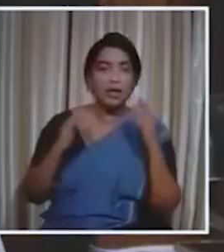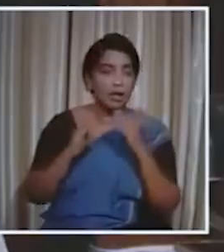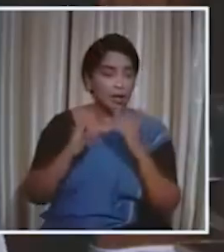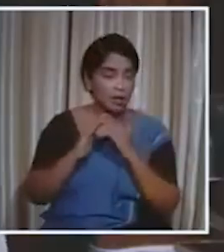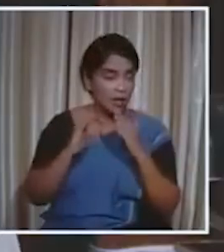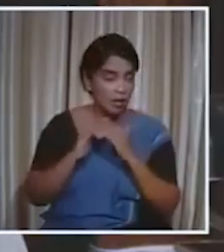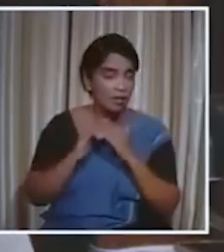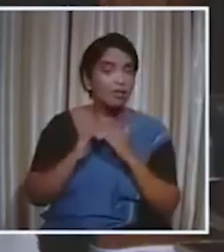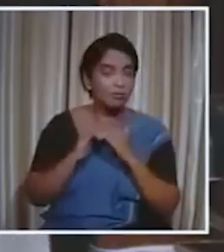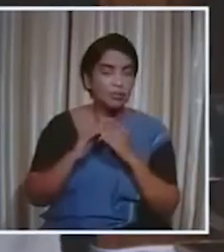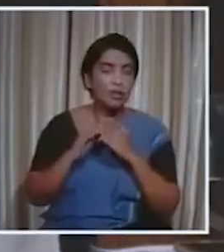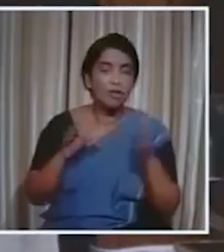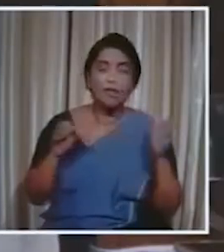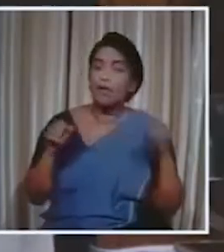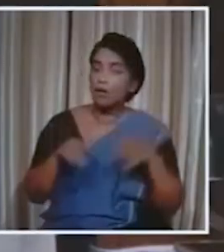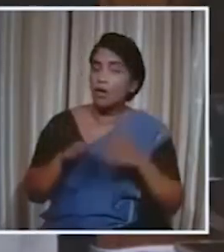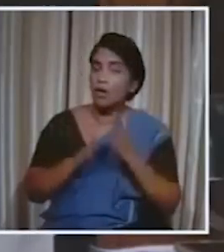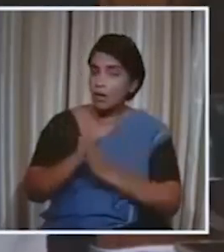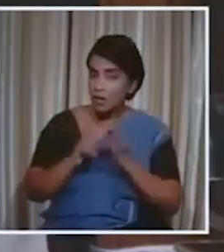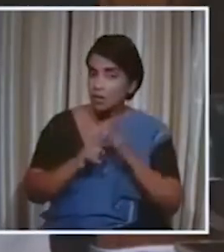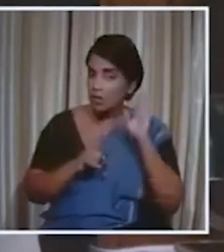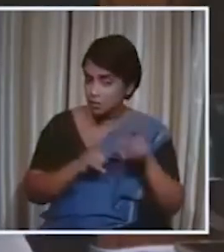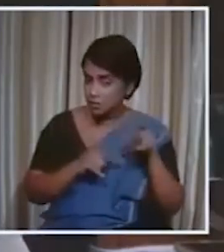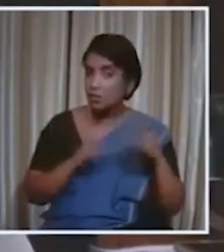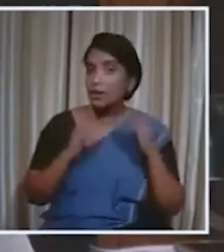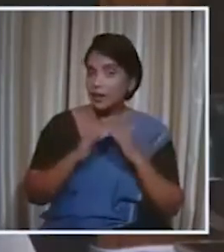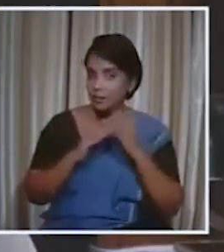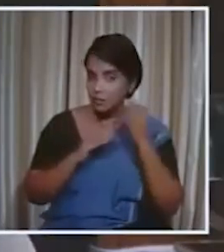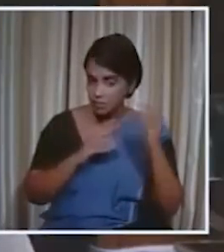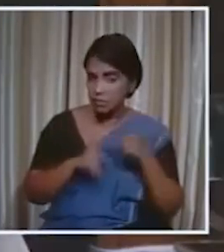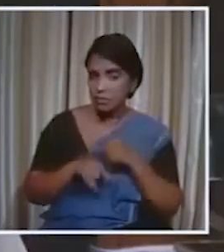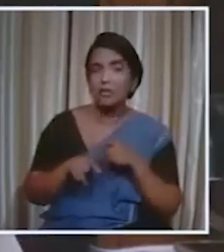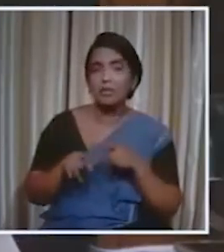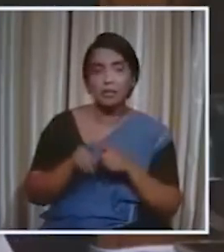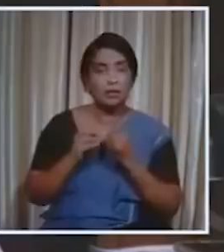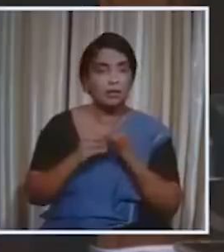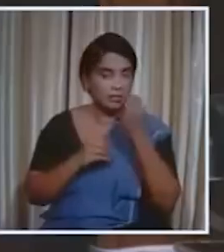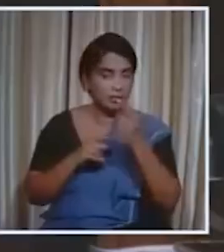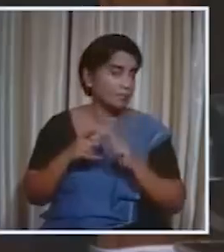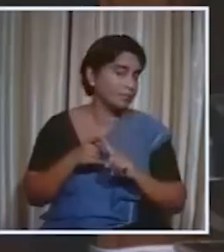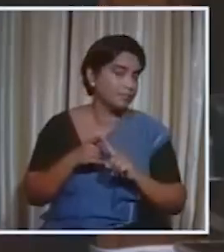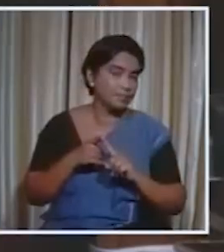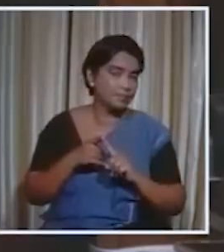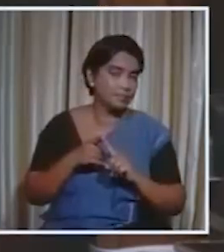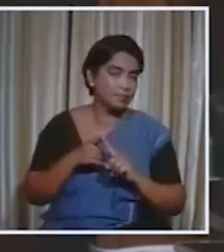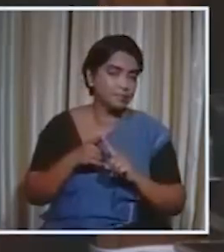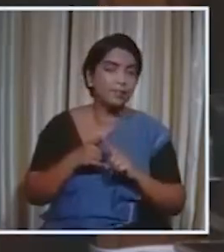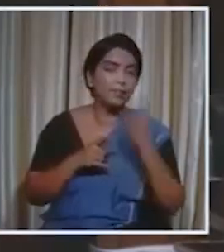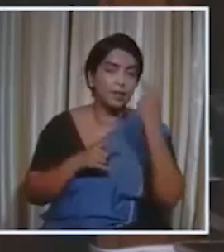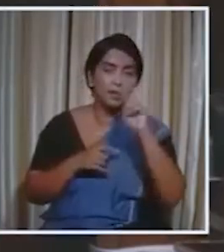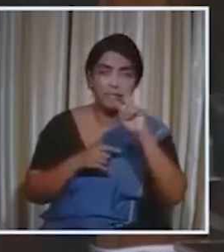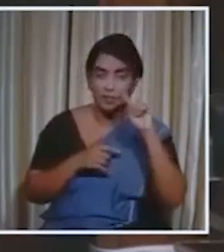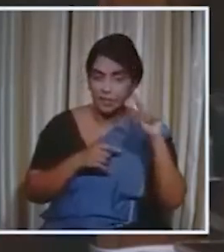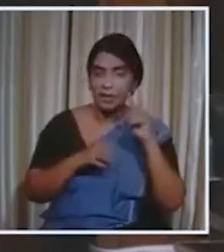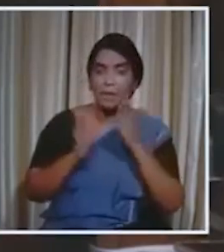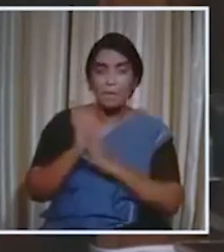MPs full cabinet paper submitted by ප්‍රසන්න රණතුංග මේකේ තියෙනවා 2022-05-30 දිනේදී ප්‍රසන්න රණතුංග ඇමතුතුමා දාලා